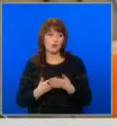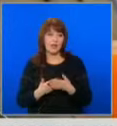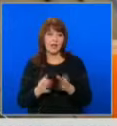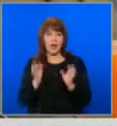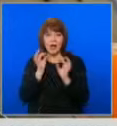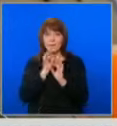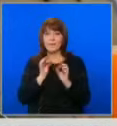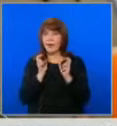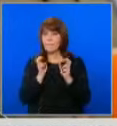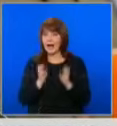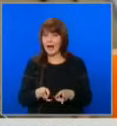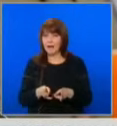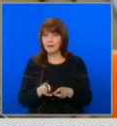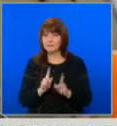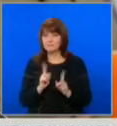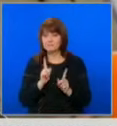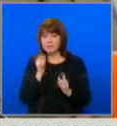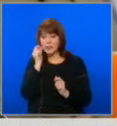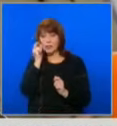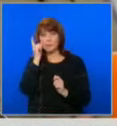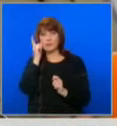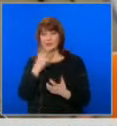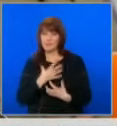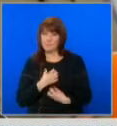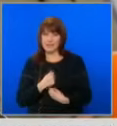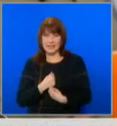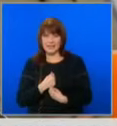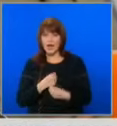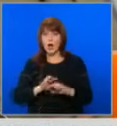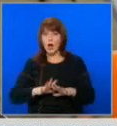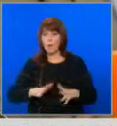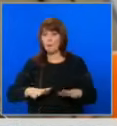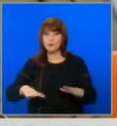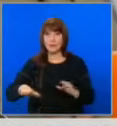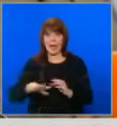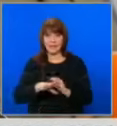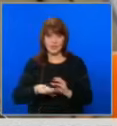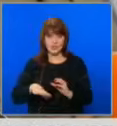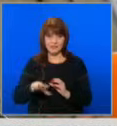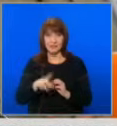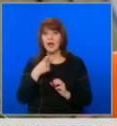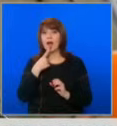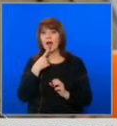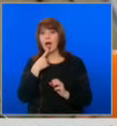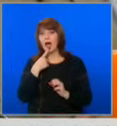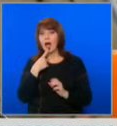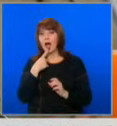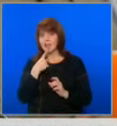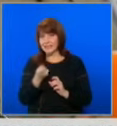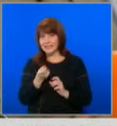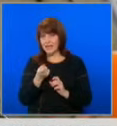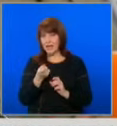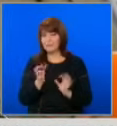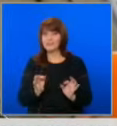как да не будят особени притеснения обстоятелствата за